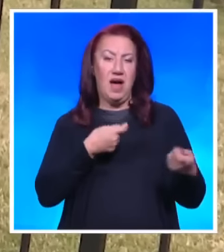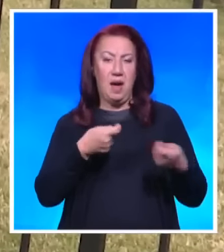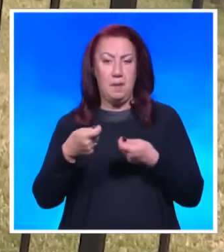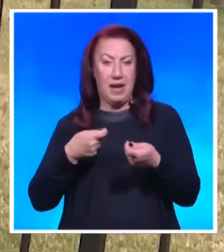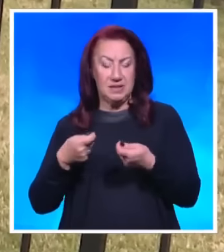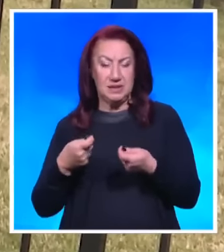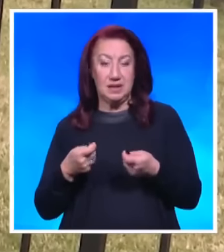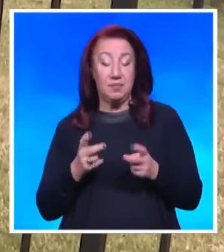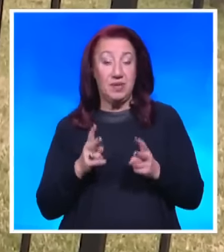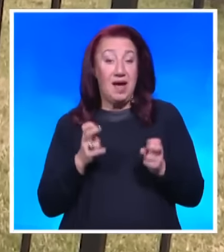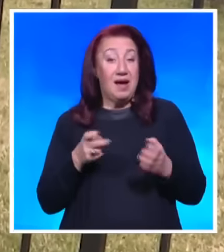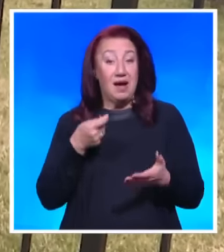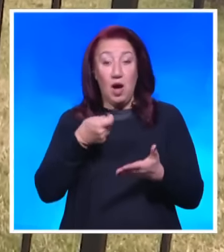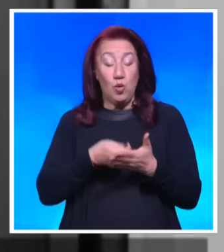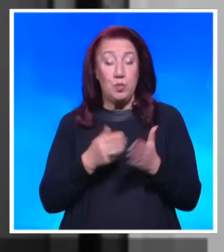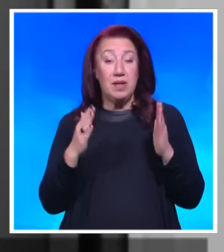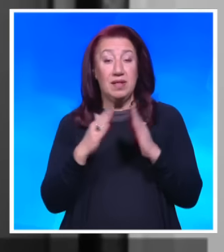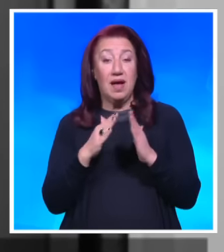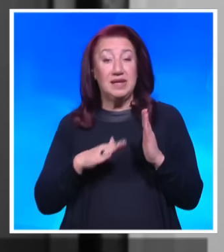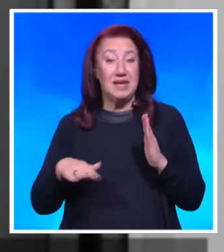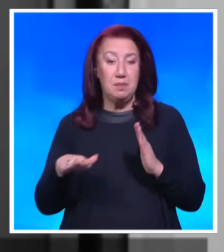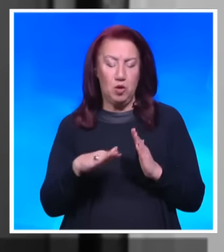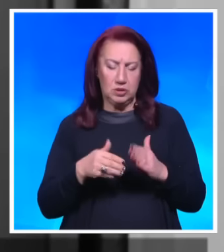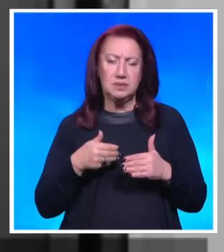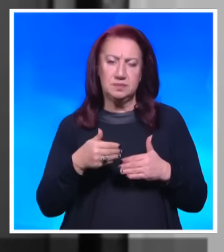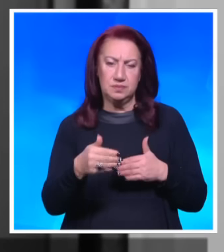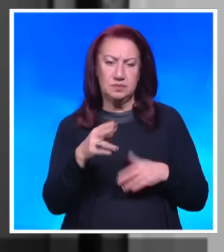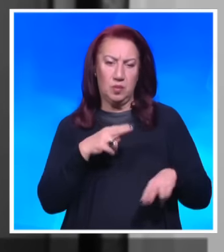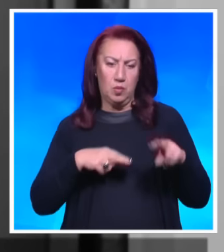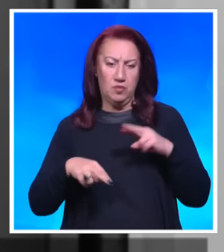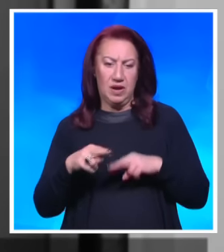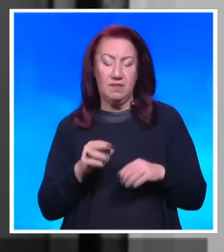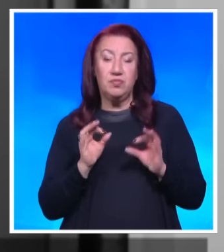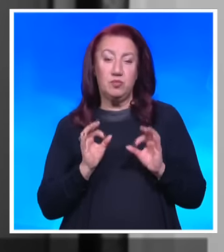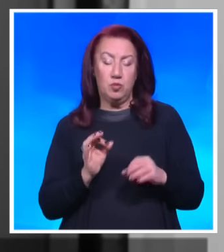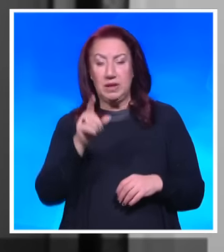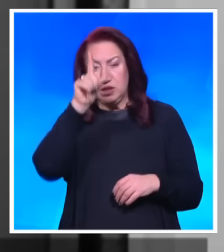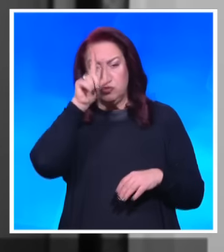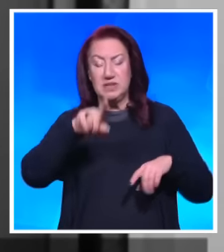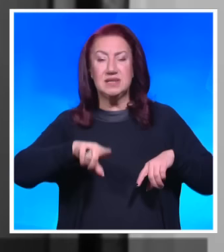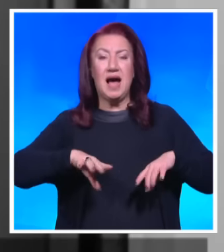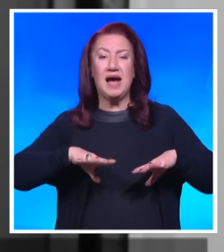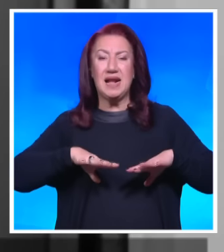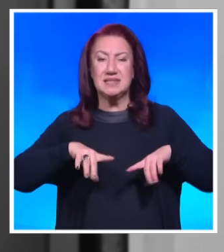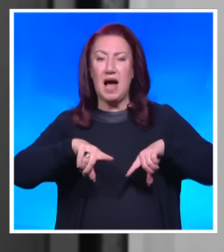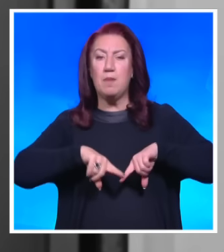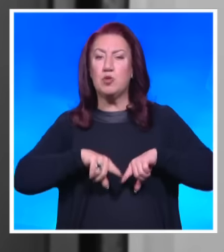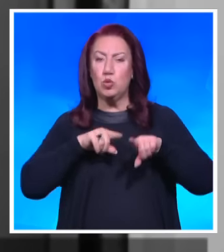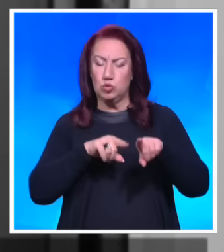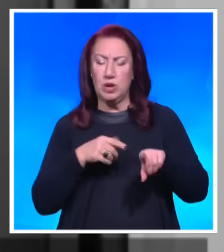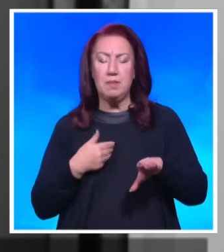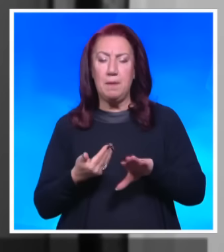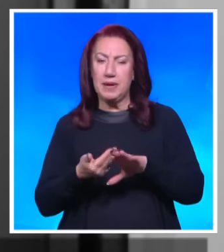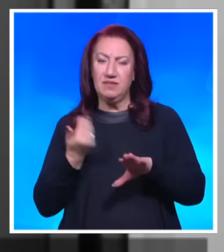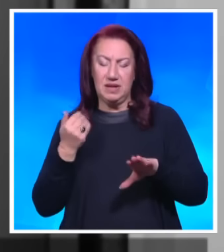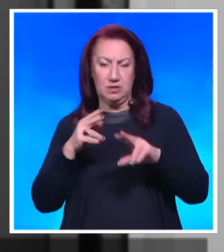придобити имотите, тепърва ще се проверява. И към момента в Софийската градска прокуратура има досъдебно производство срещу Божанов. Касае